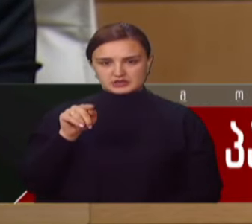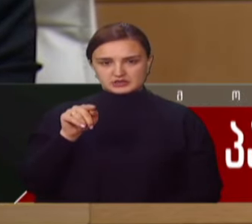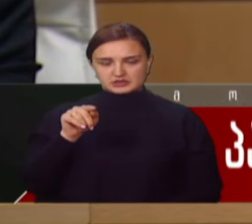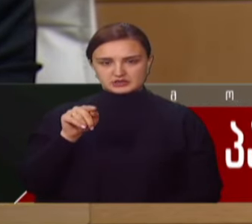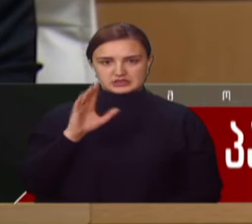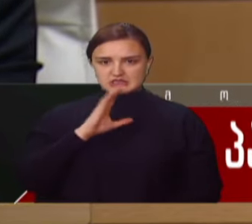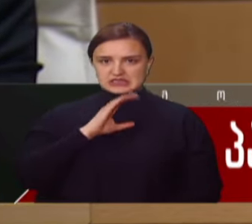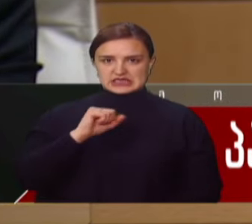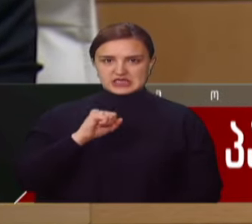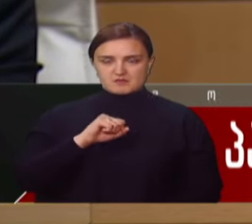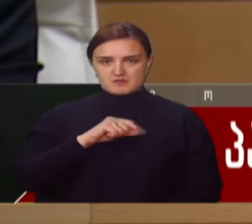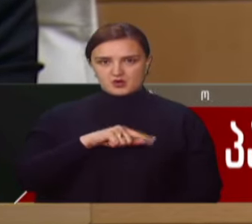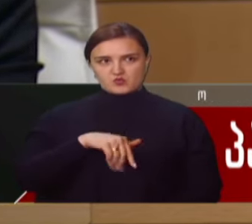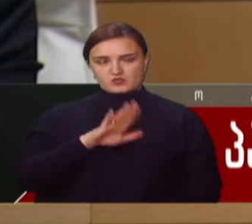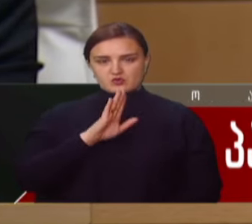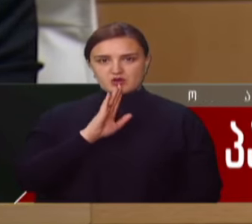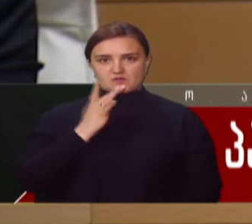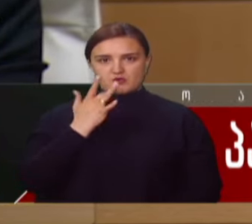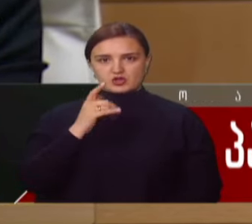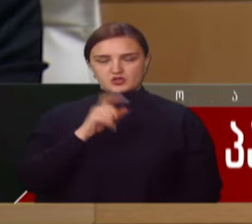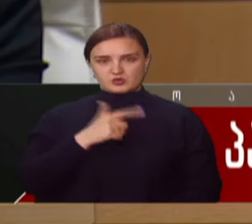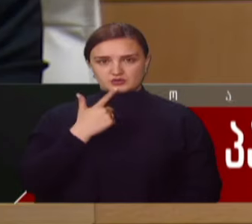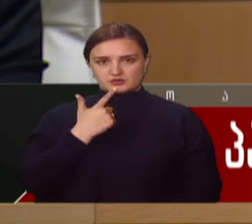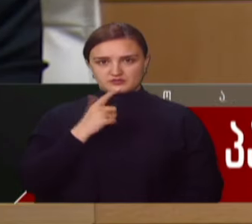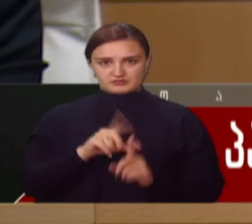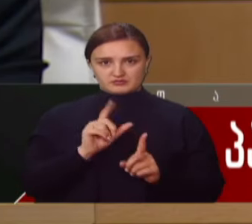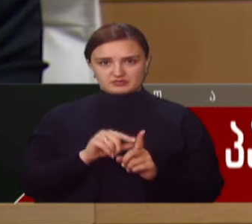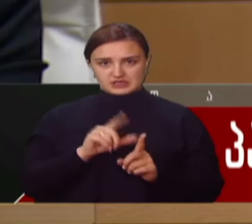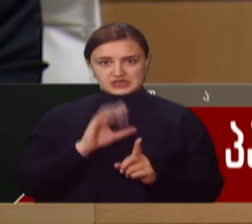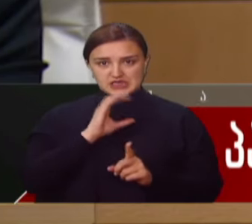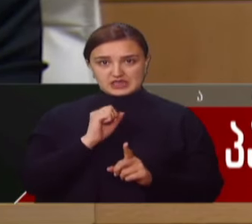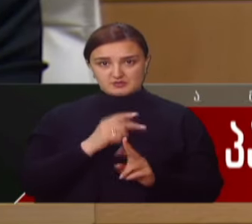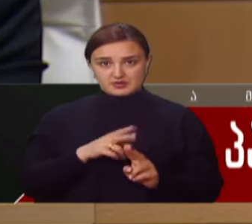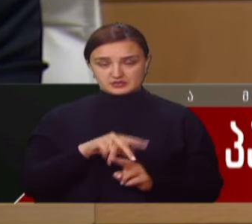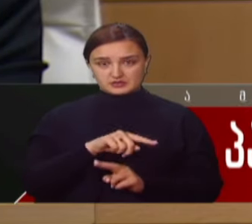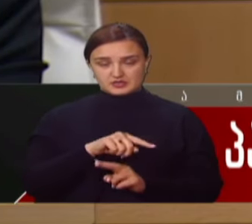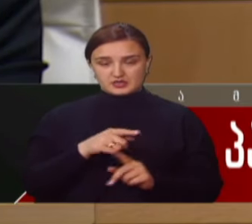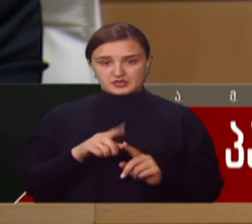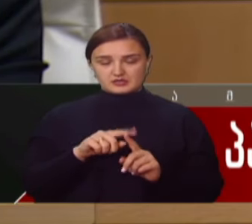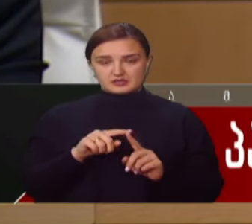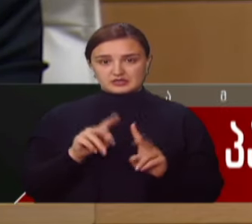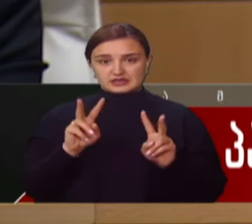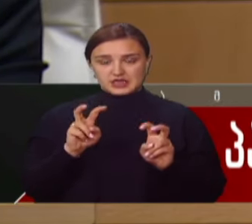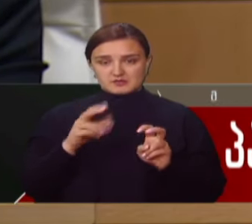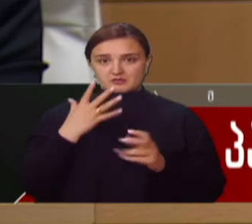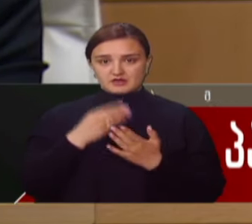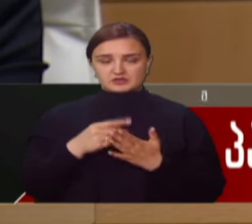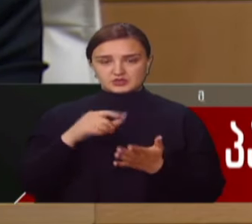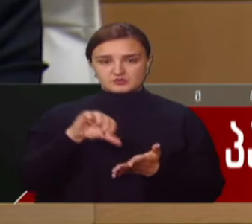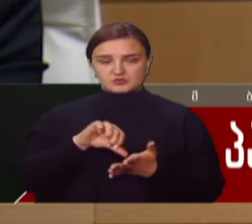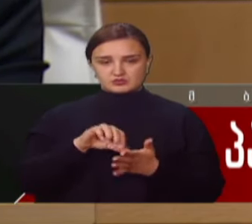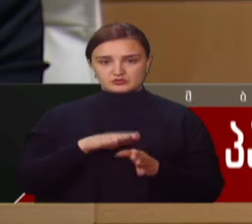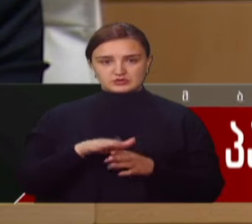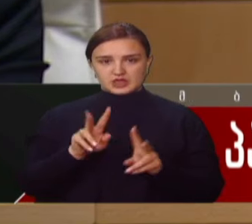დედის გინებაში. Მე იმ პოლიტიკოს ქალებზე არ ვლაპარაკობ. Ამან თავის როლი შეასრულა ამ თემამ. Ეს იმას არ ნიშნავს, რომ